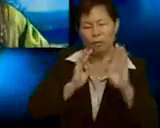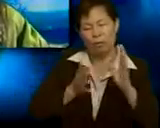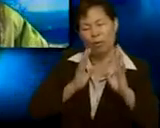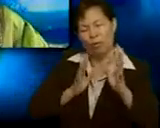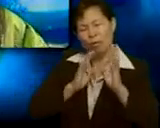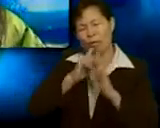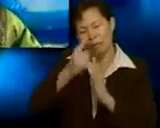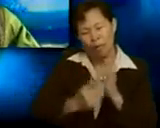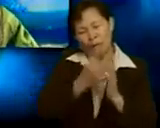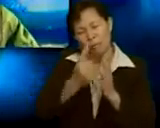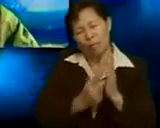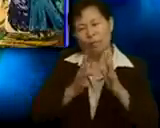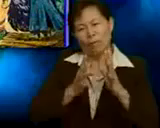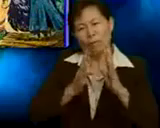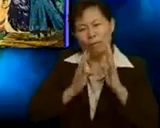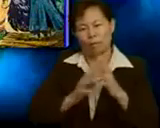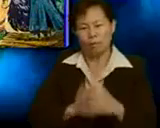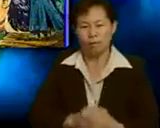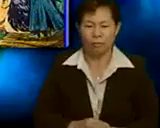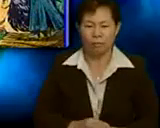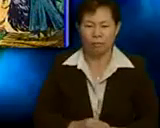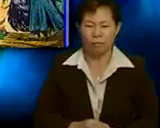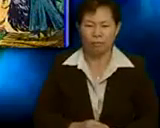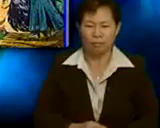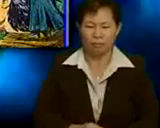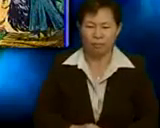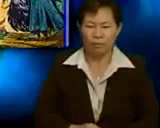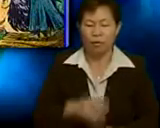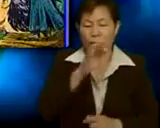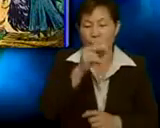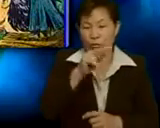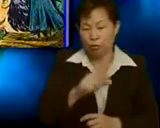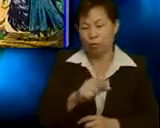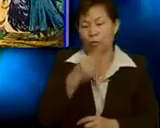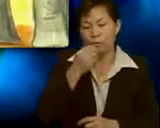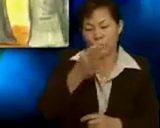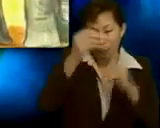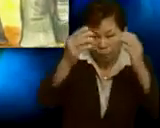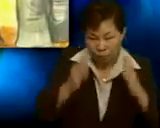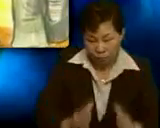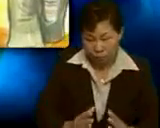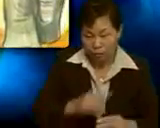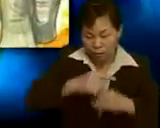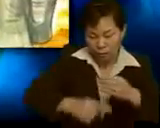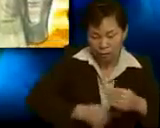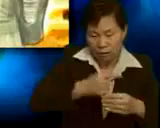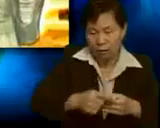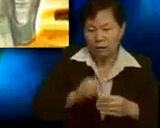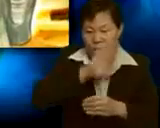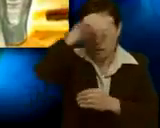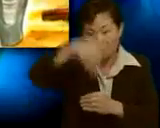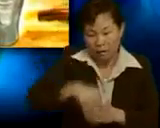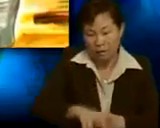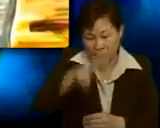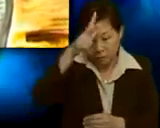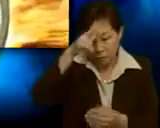berbual-bual selama beberapa jam. Kemudian, Somphone memberitahu guru mereka tentang gajah